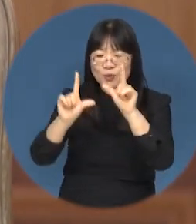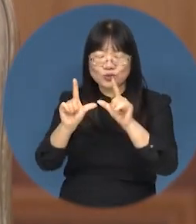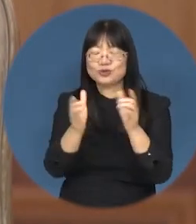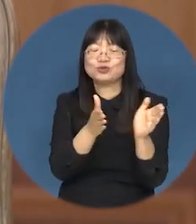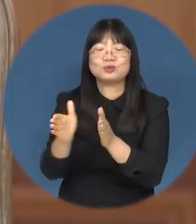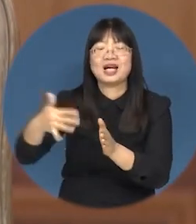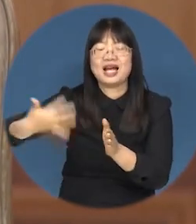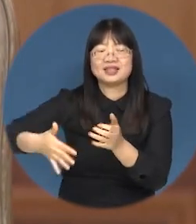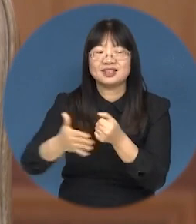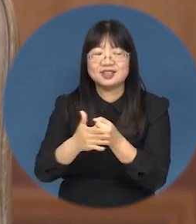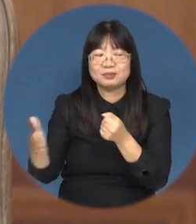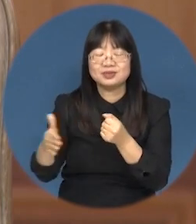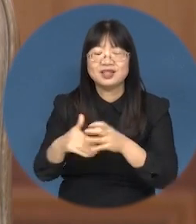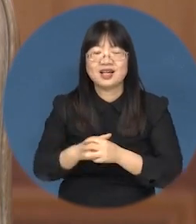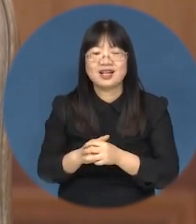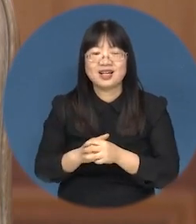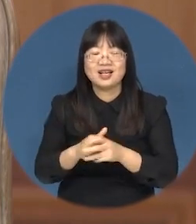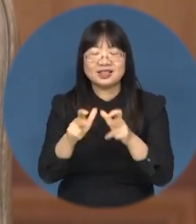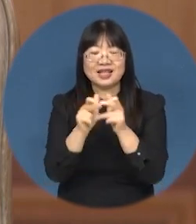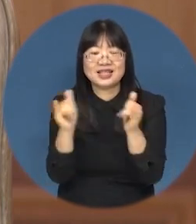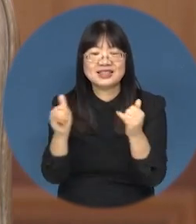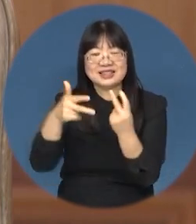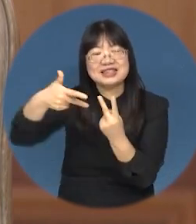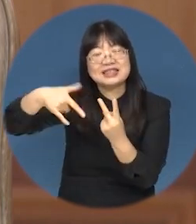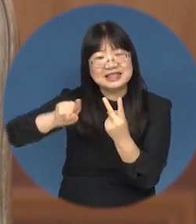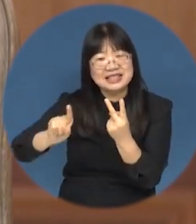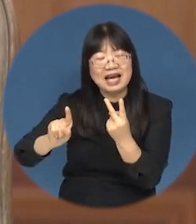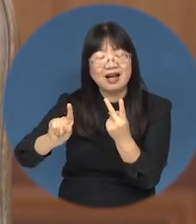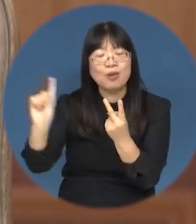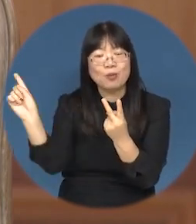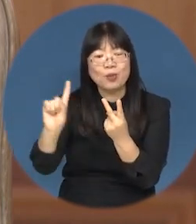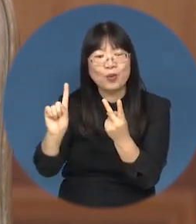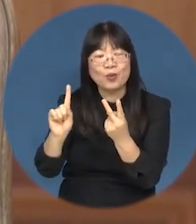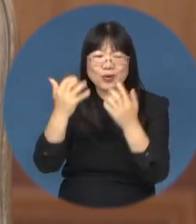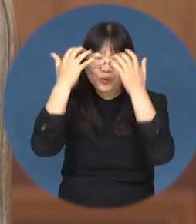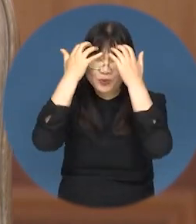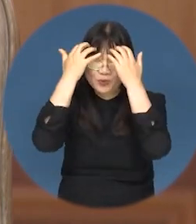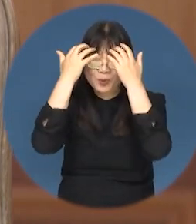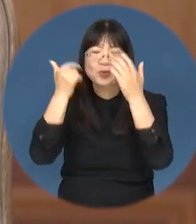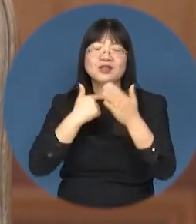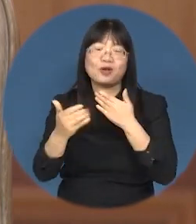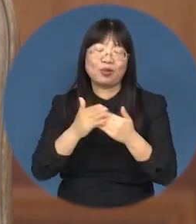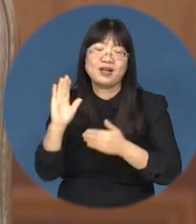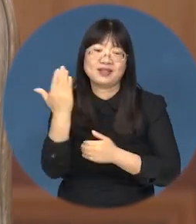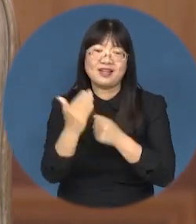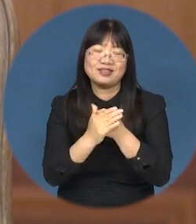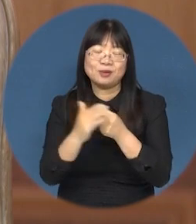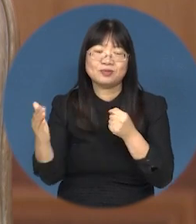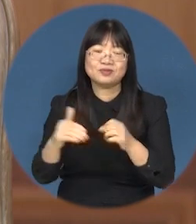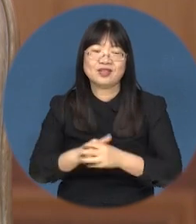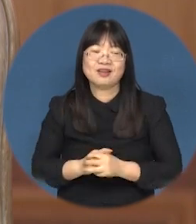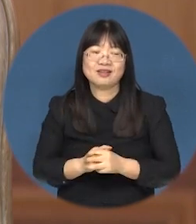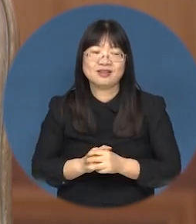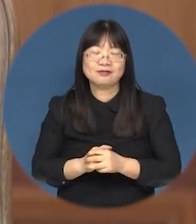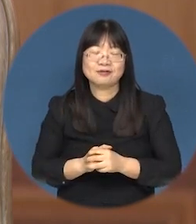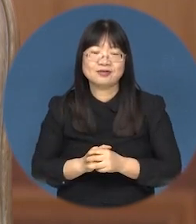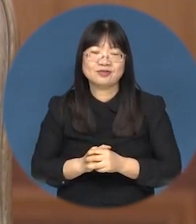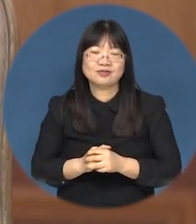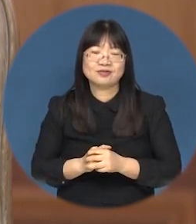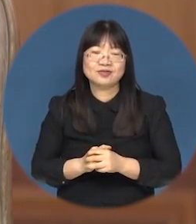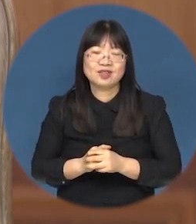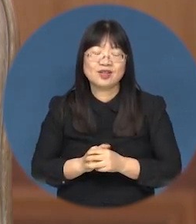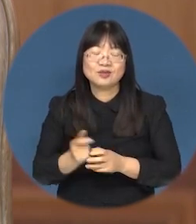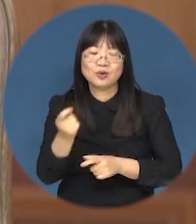있기 때문에 이제 그분들은 또 2차적으로 어떤 또 그런 어떤 그 고통을 받을 수 있는 거죠. 네, 그래서 네. 그런 걸 좀 이렇게